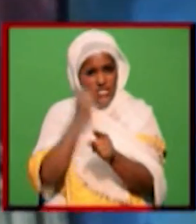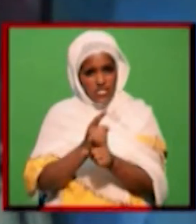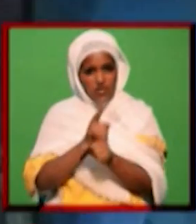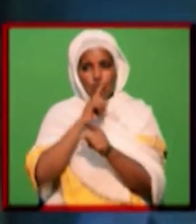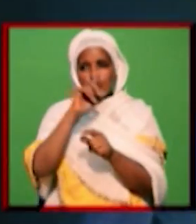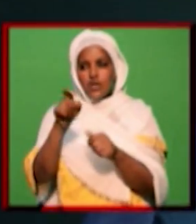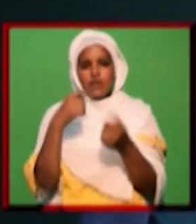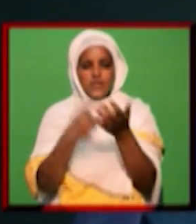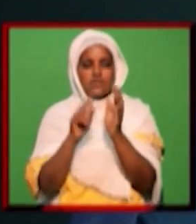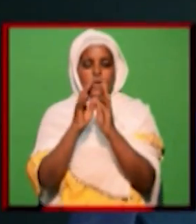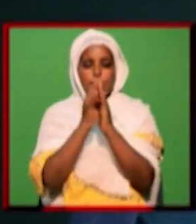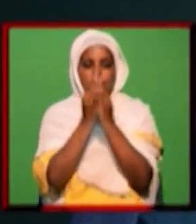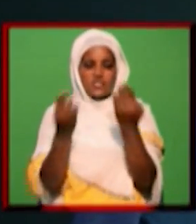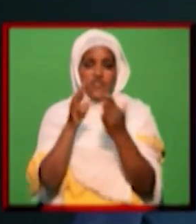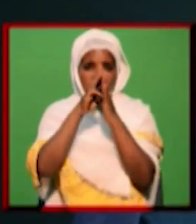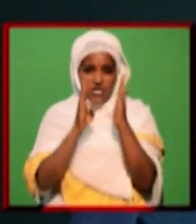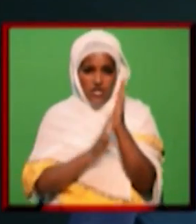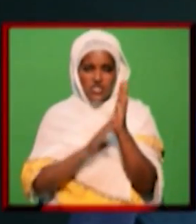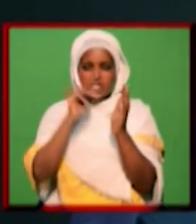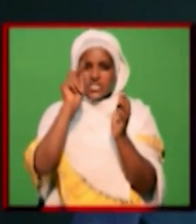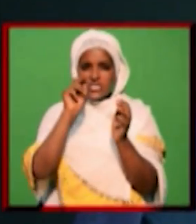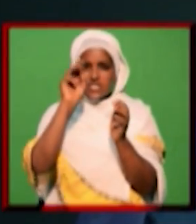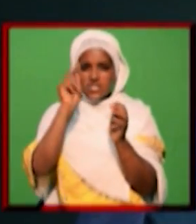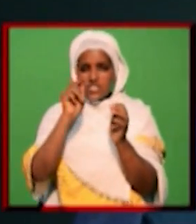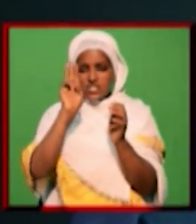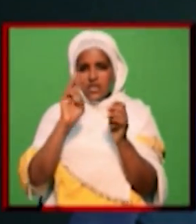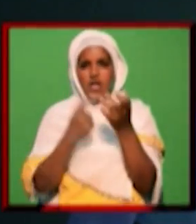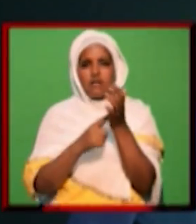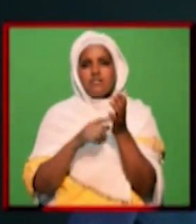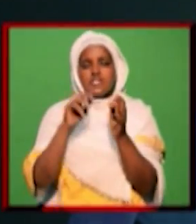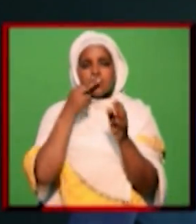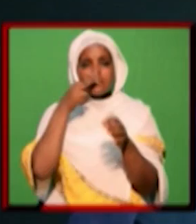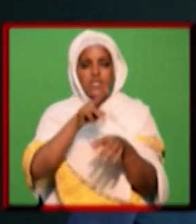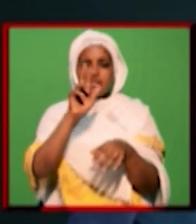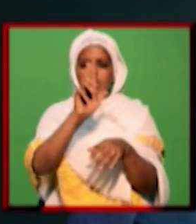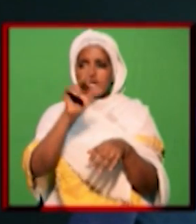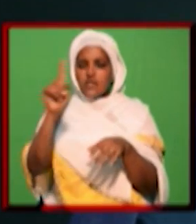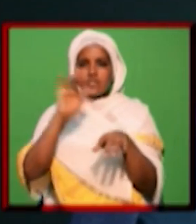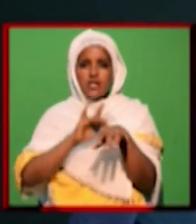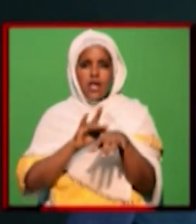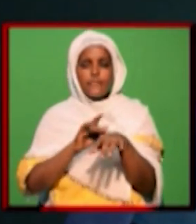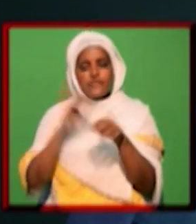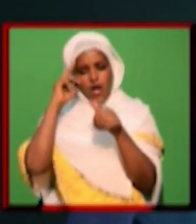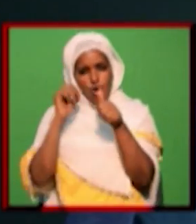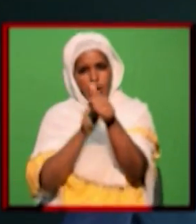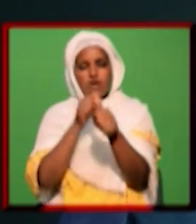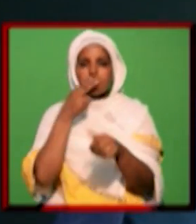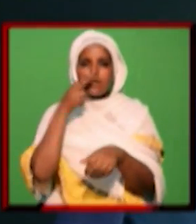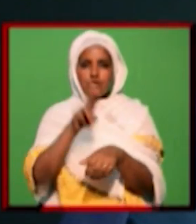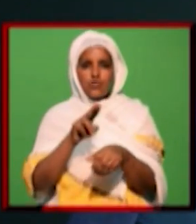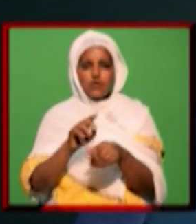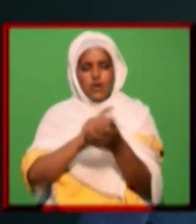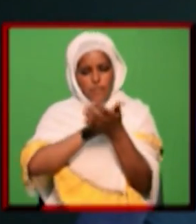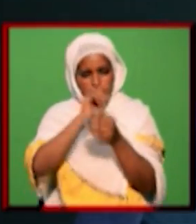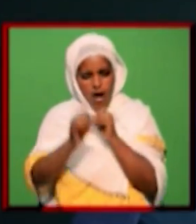ነው። በዚህ በመጽሐፈ ሥርዓት በዲድስቅልያ አንቀጽ 30 ትእዛዝ 31 ላይ ሐዋርያት አዘዋል። በየዓመቱ